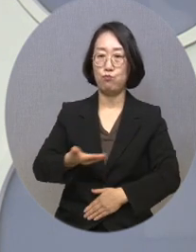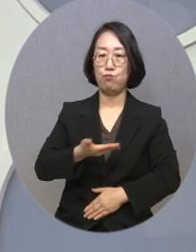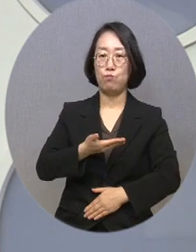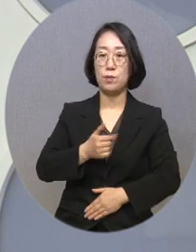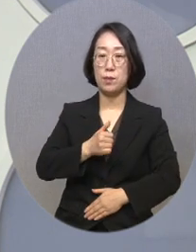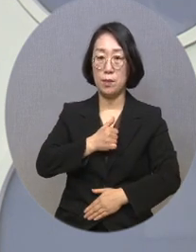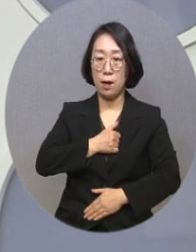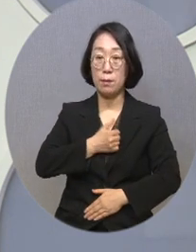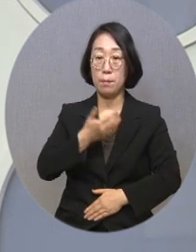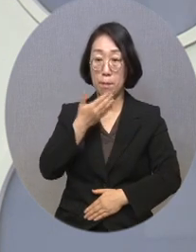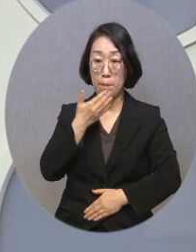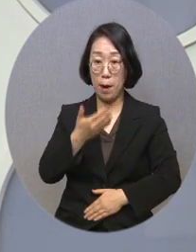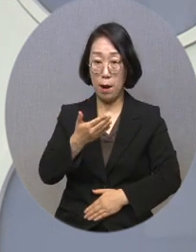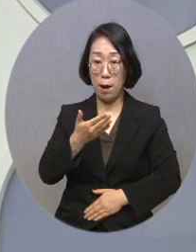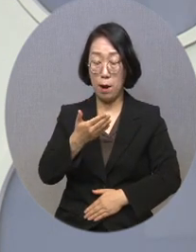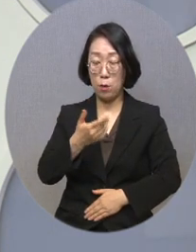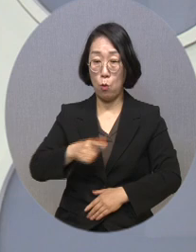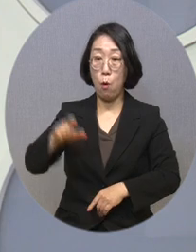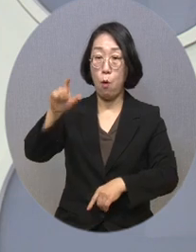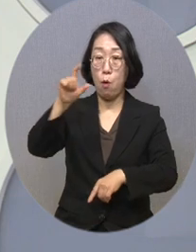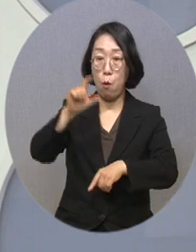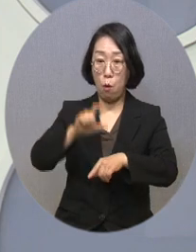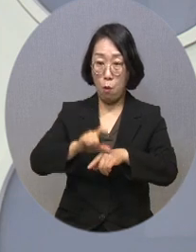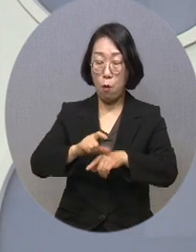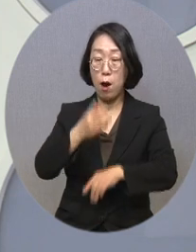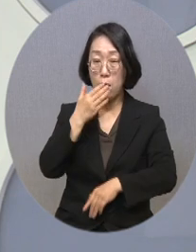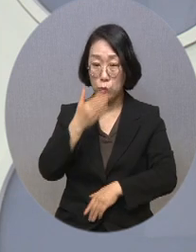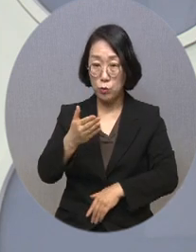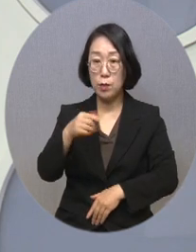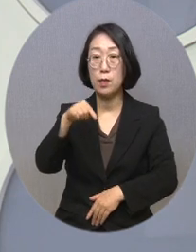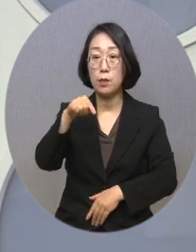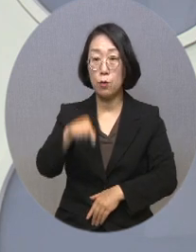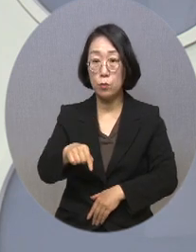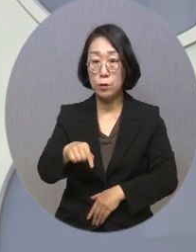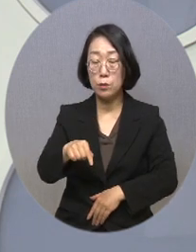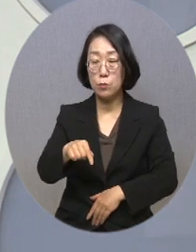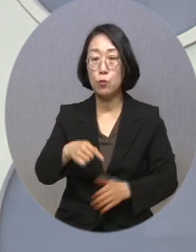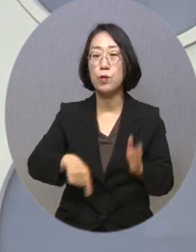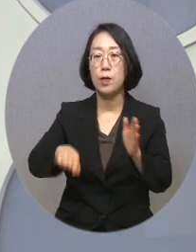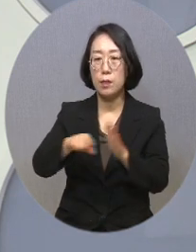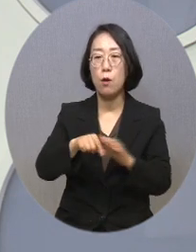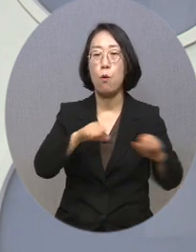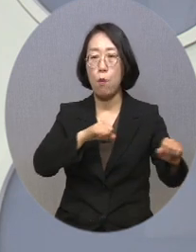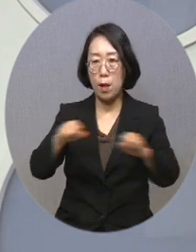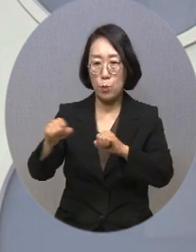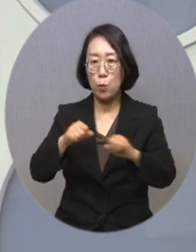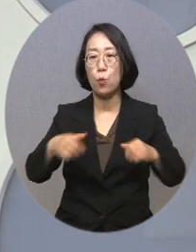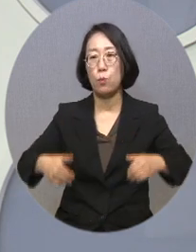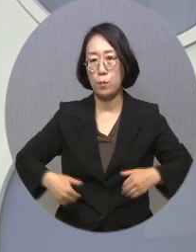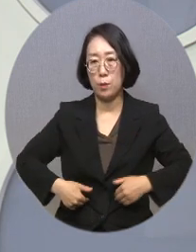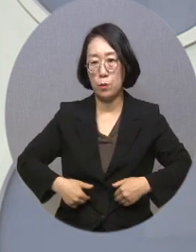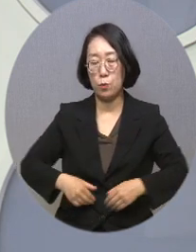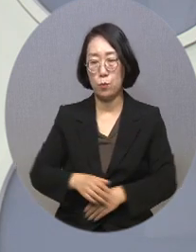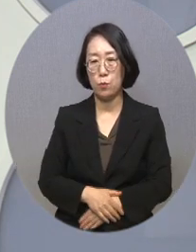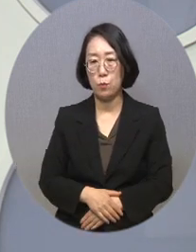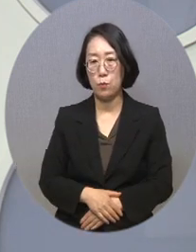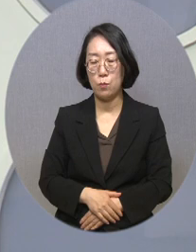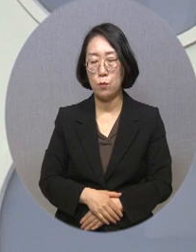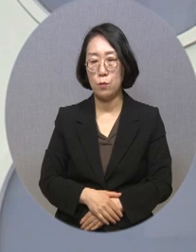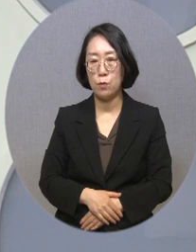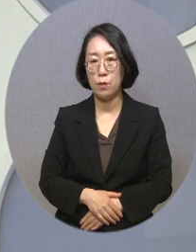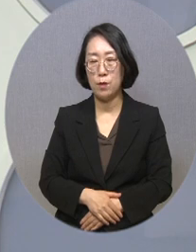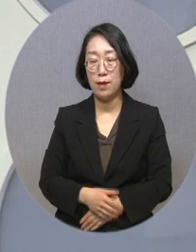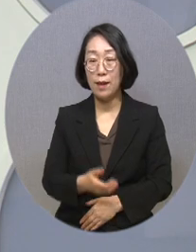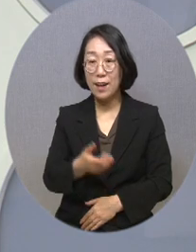세무사 스스로의 자부심도 느끼는 이런 것들로 해야 된다라고 하는 그런 측면에서 제가 이번에